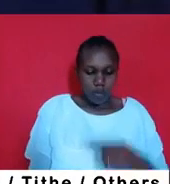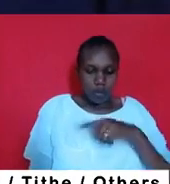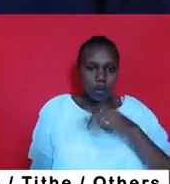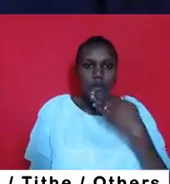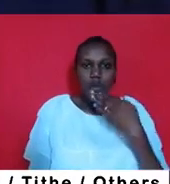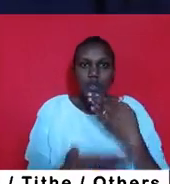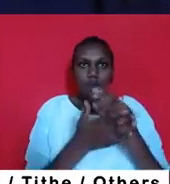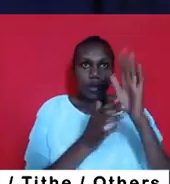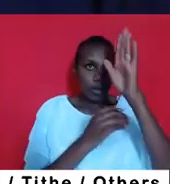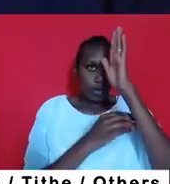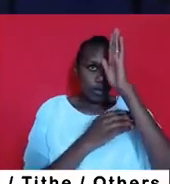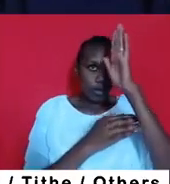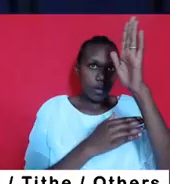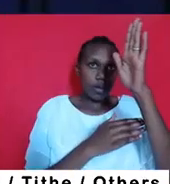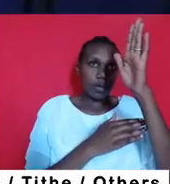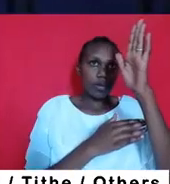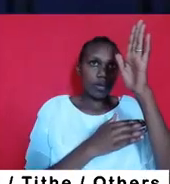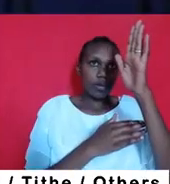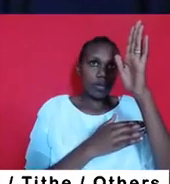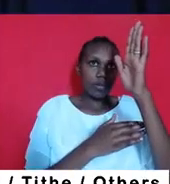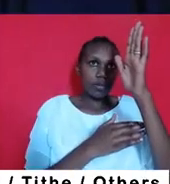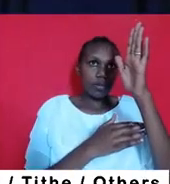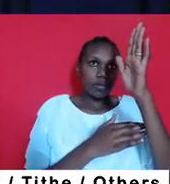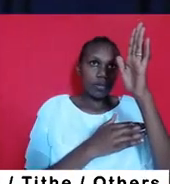Shukuru Mwenyezi Mungu